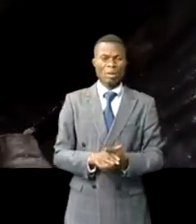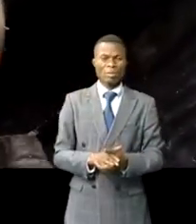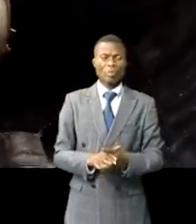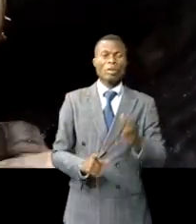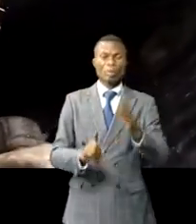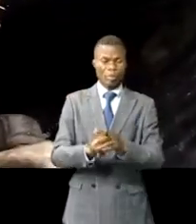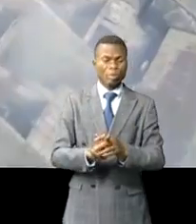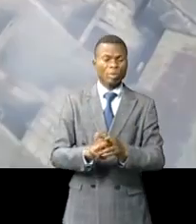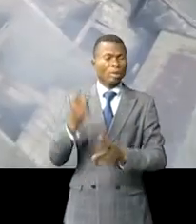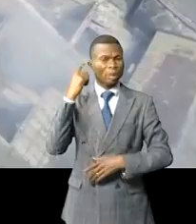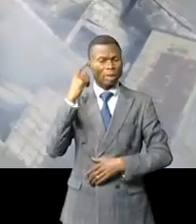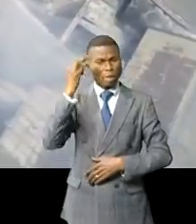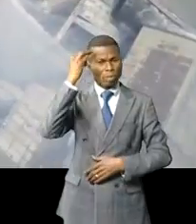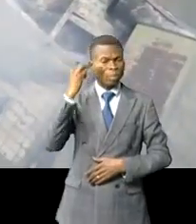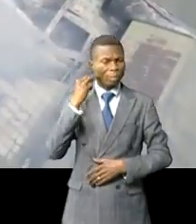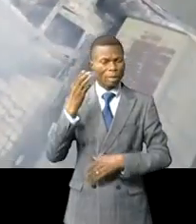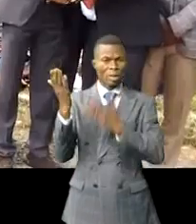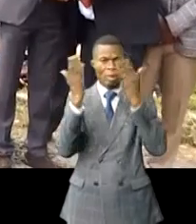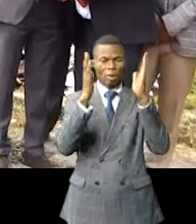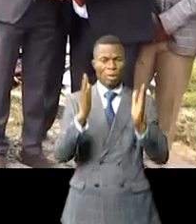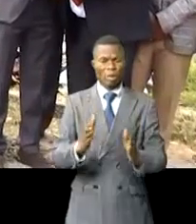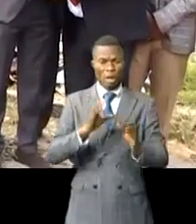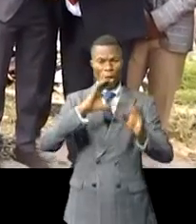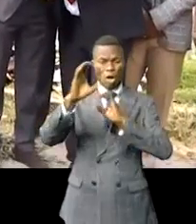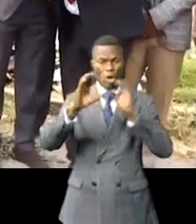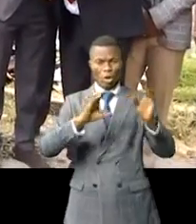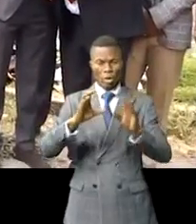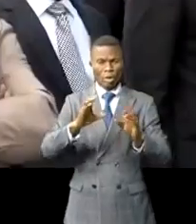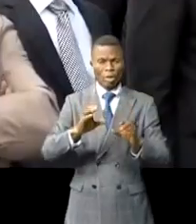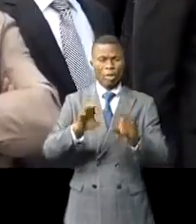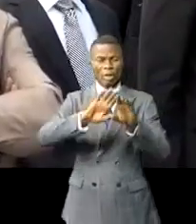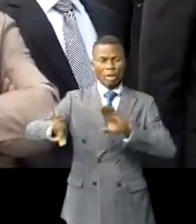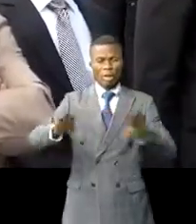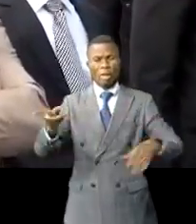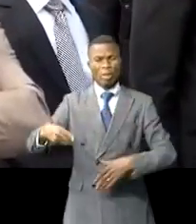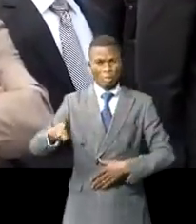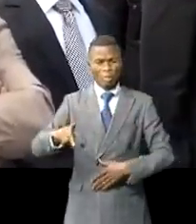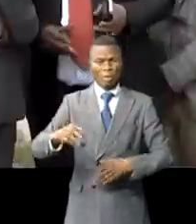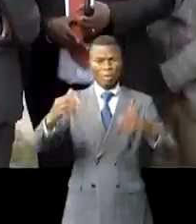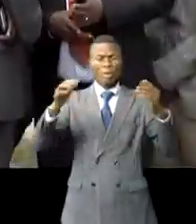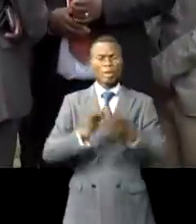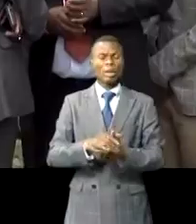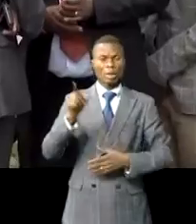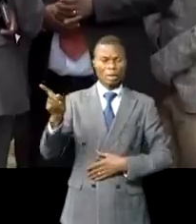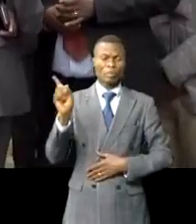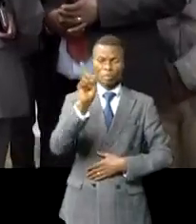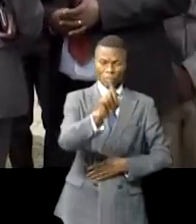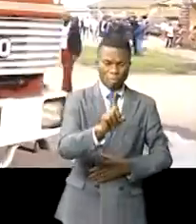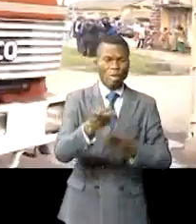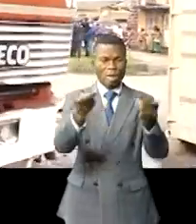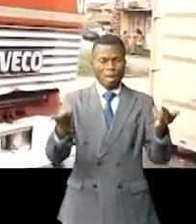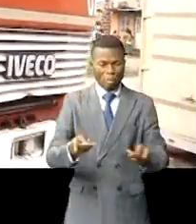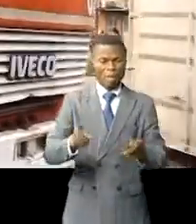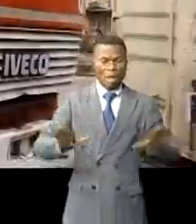Aussitôt informé, le ministre des Transports, Voies des Communications et des Désenclavements, Chérubin Okende, est descendu sur